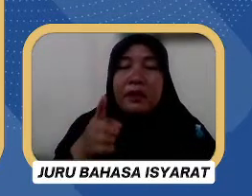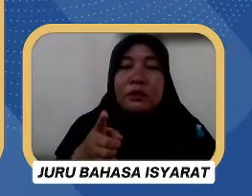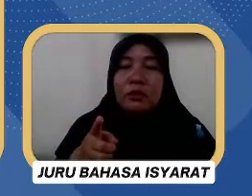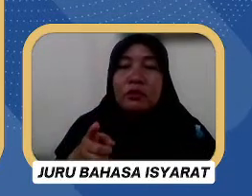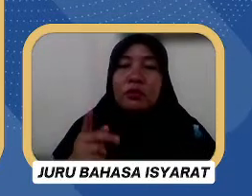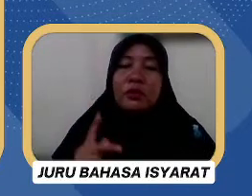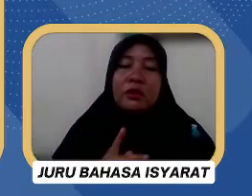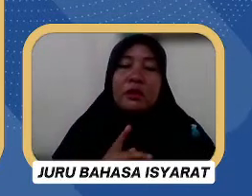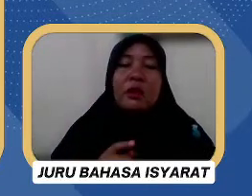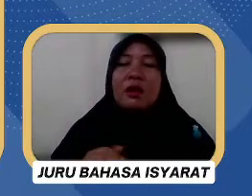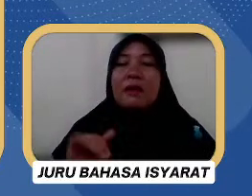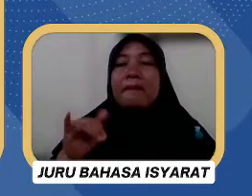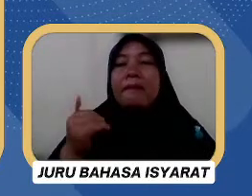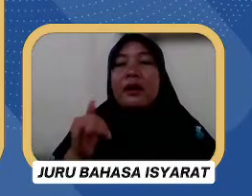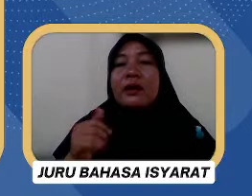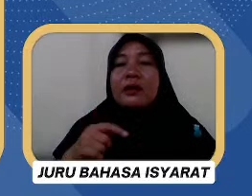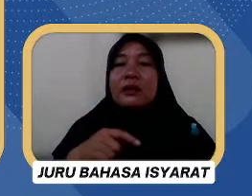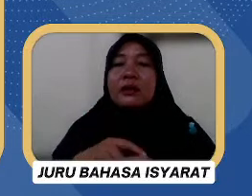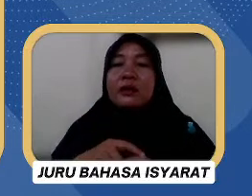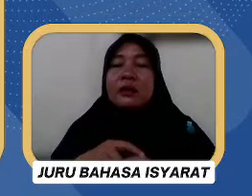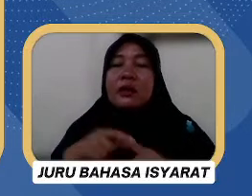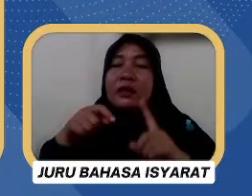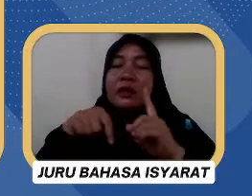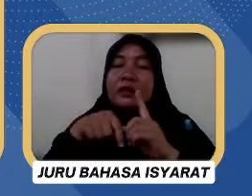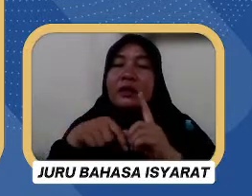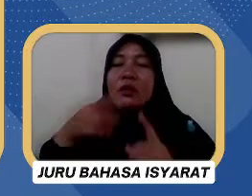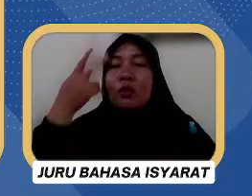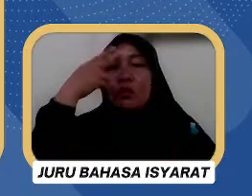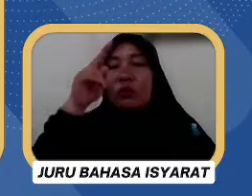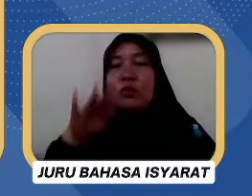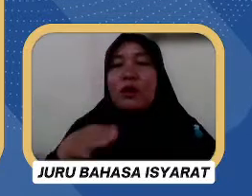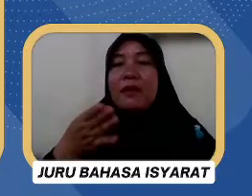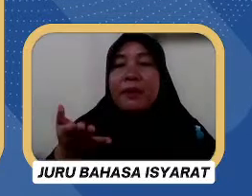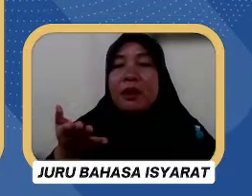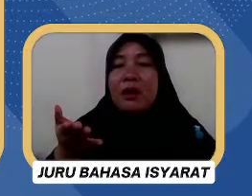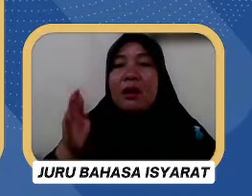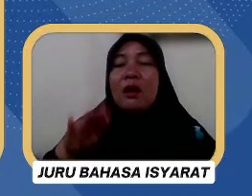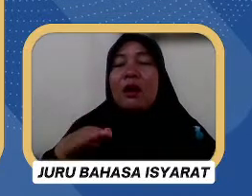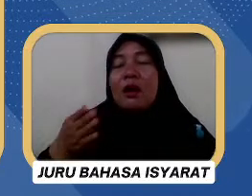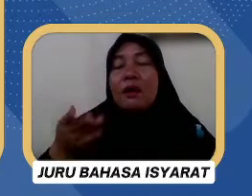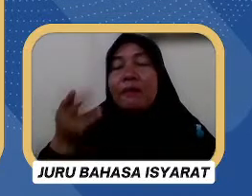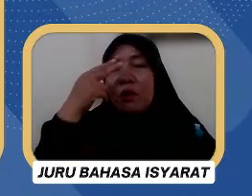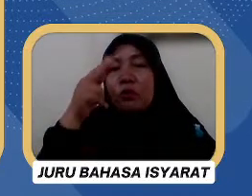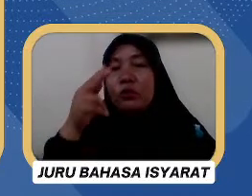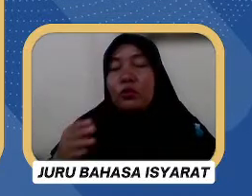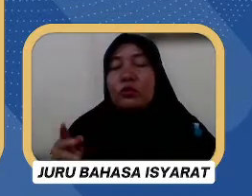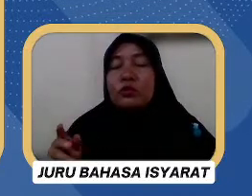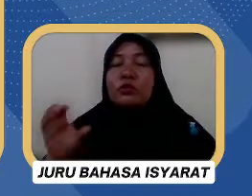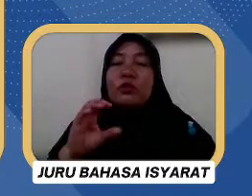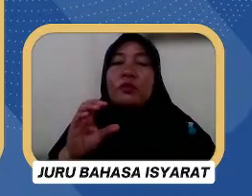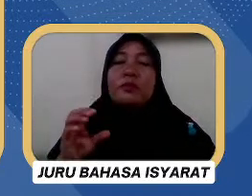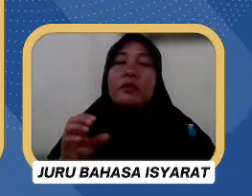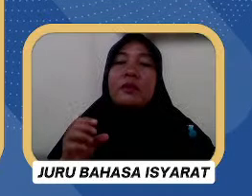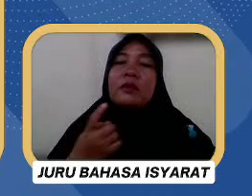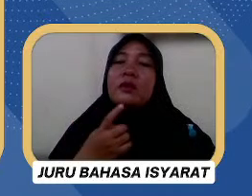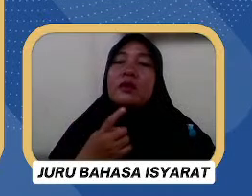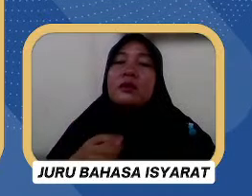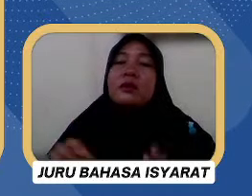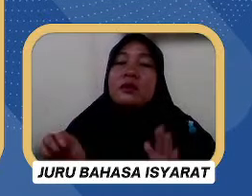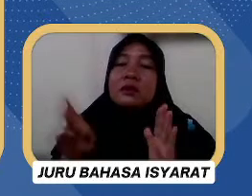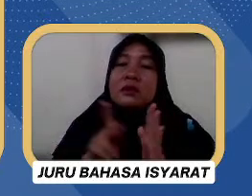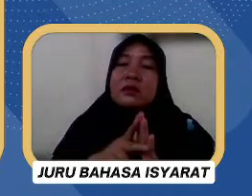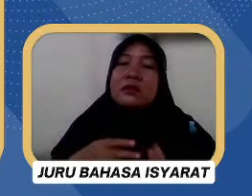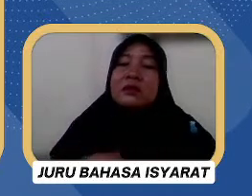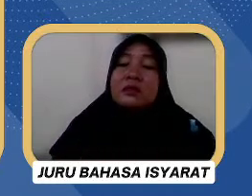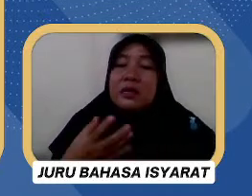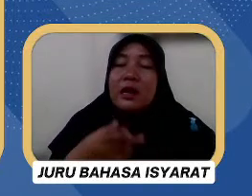atau orang-orang yang kita ikuti. Apakah hal-hal informatif, hal-hal pembelajaran, atau hanya sekedar hiburan? Salah nggak,